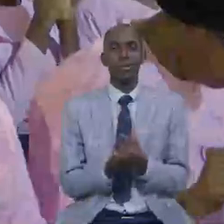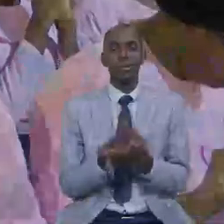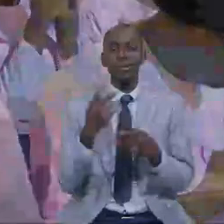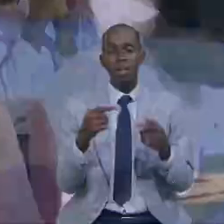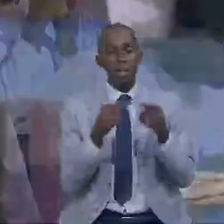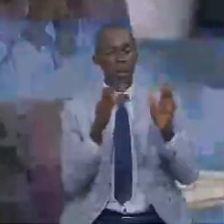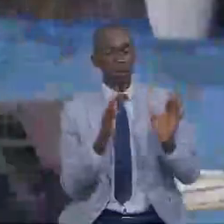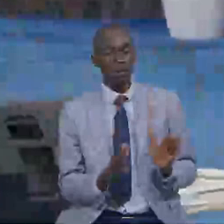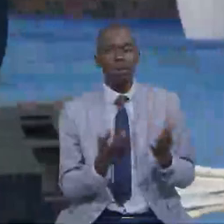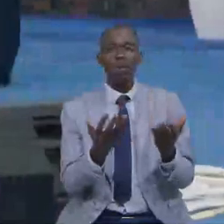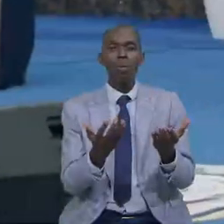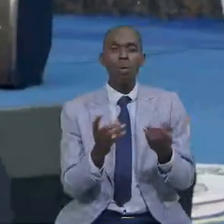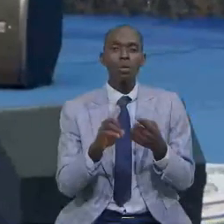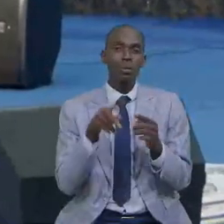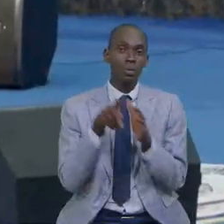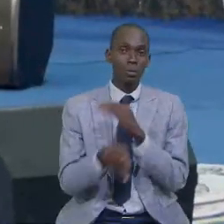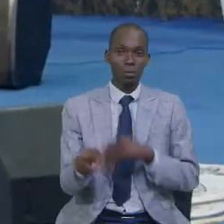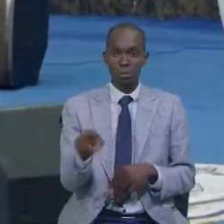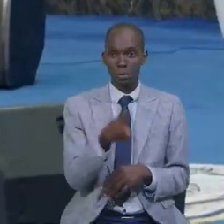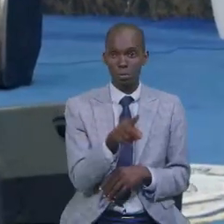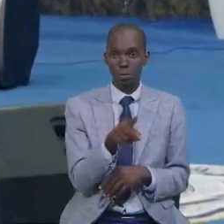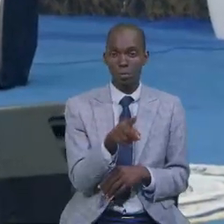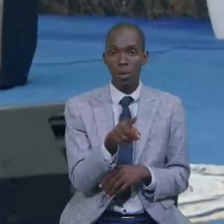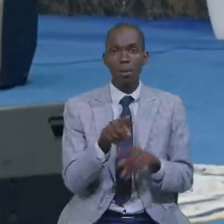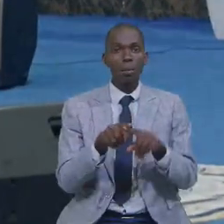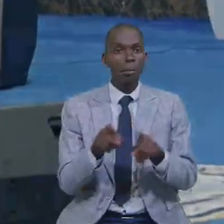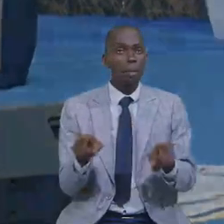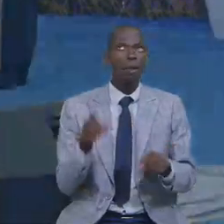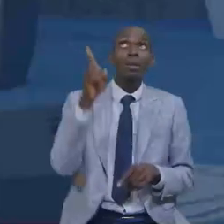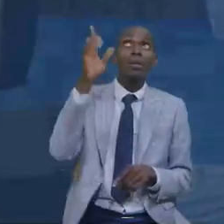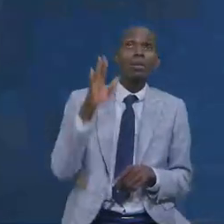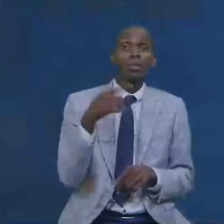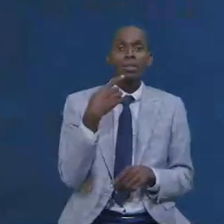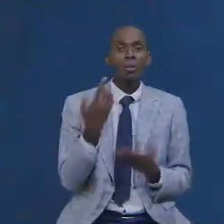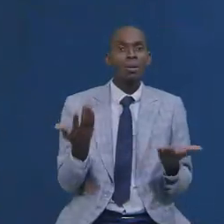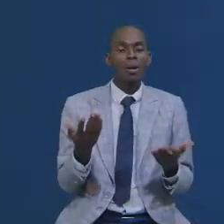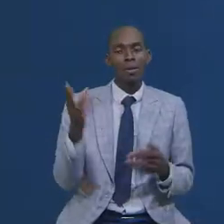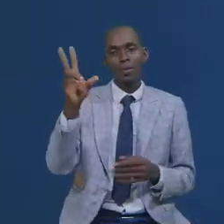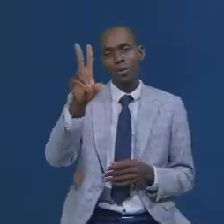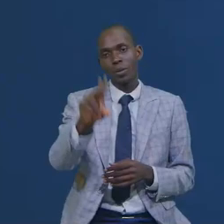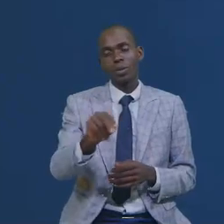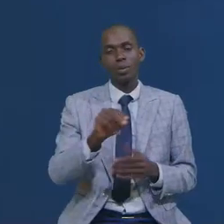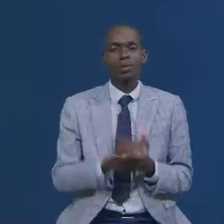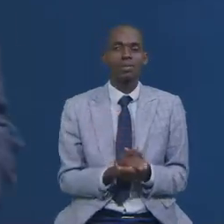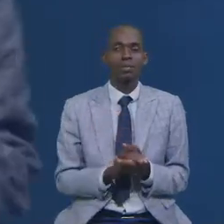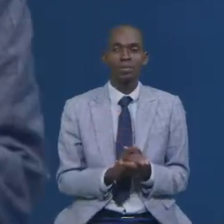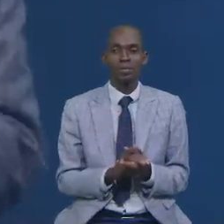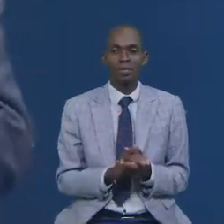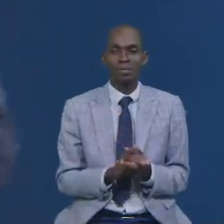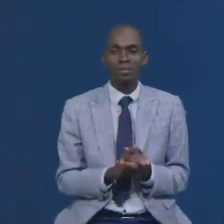vie l'ennemi voulait te tuer mais Dieu dit non